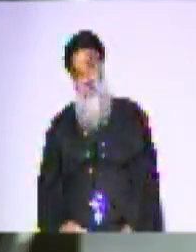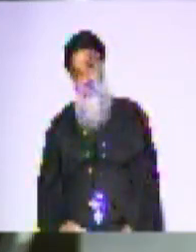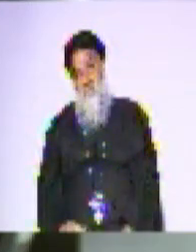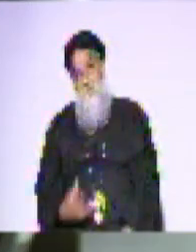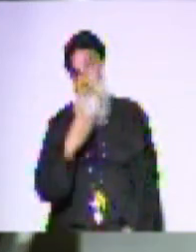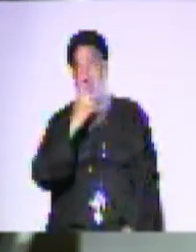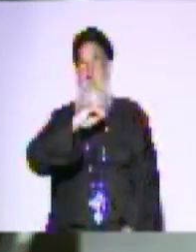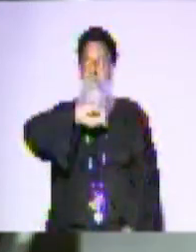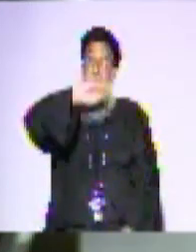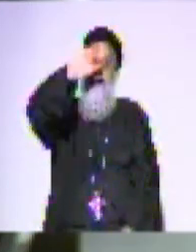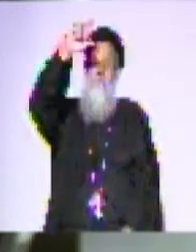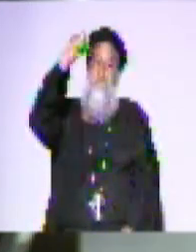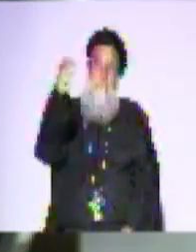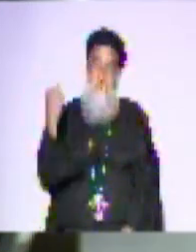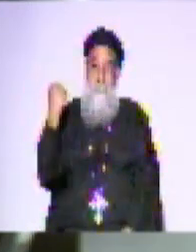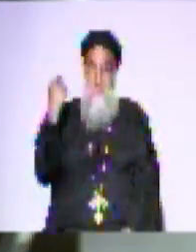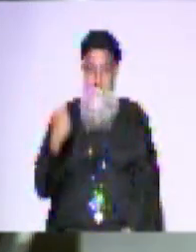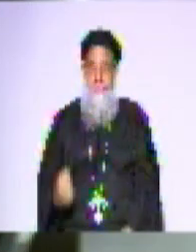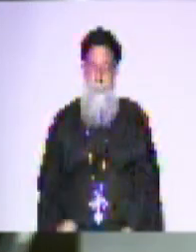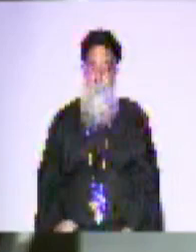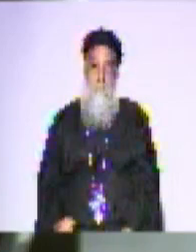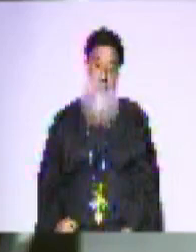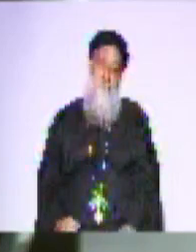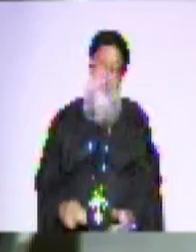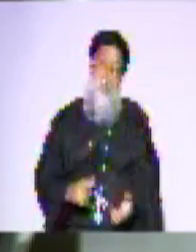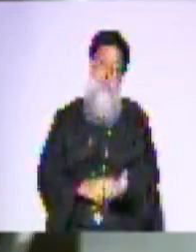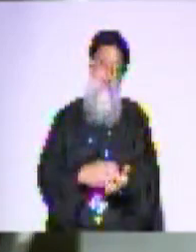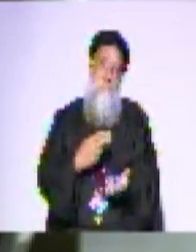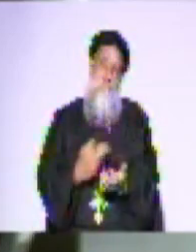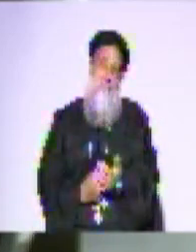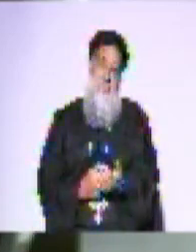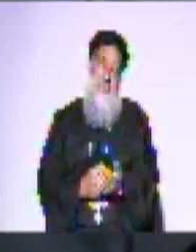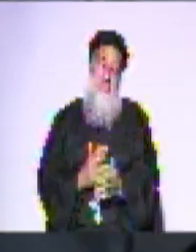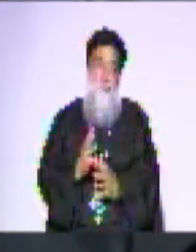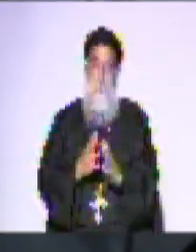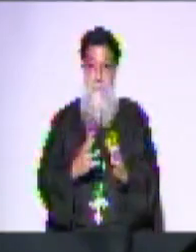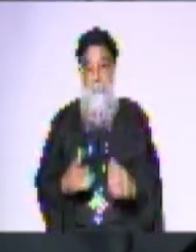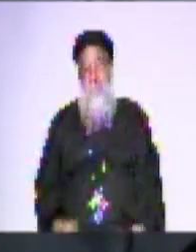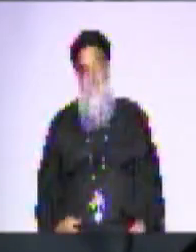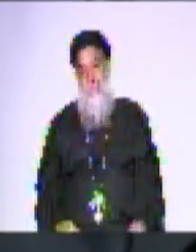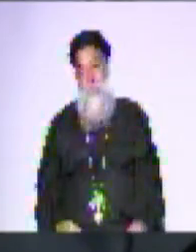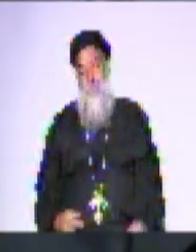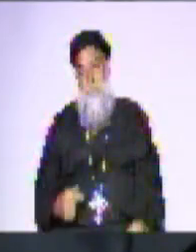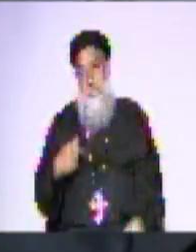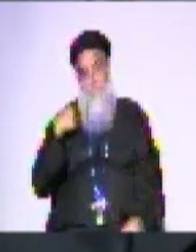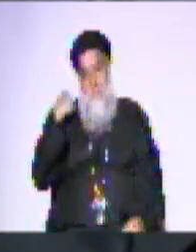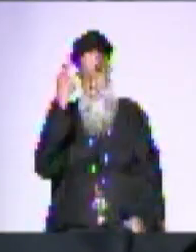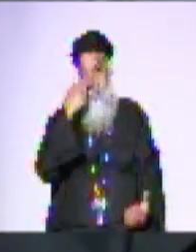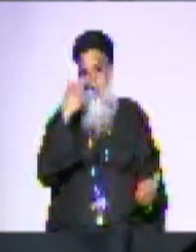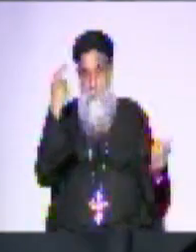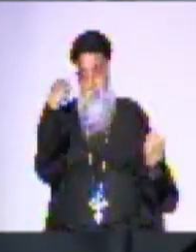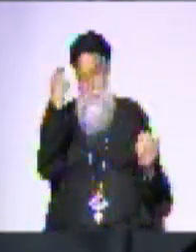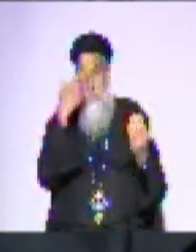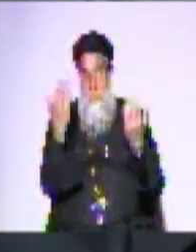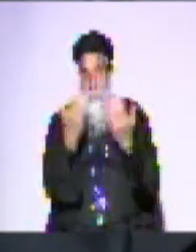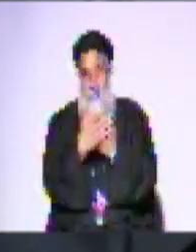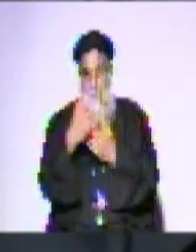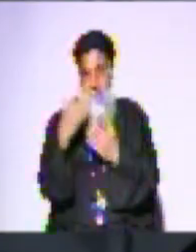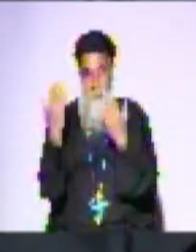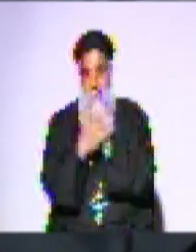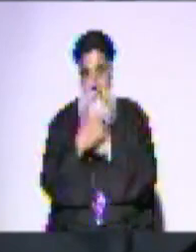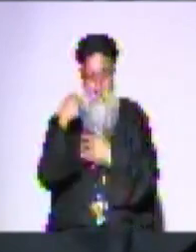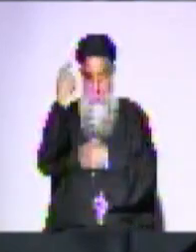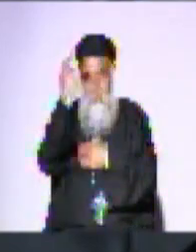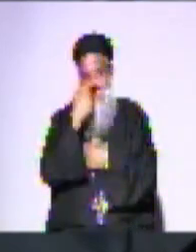الروح وقوتها اللي تغلب الشهوات. هي لا تشاكله هذا الدهر، بل تغيروا عن